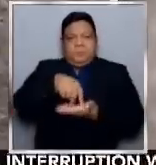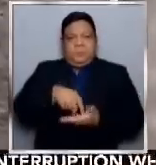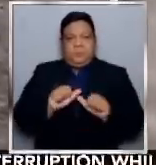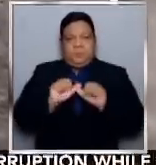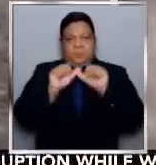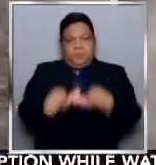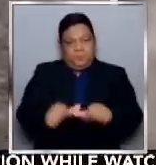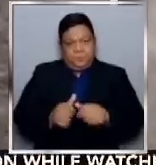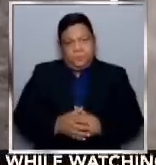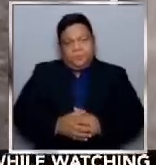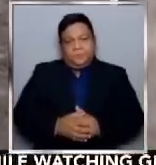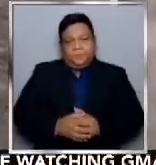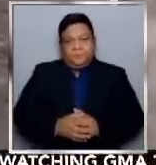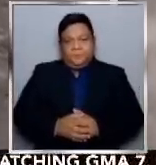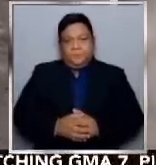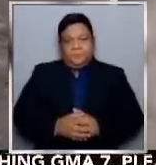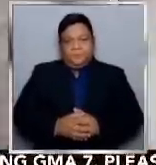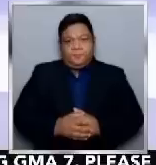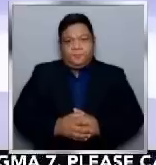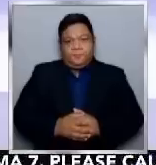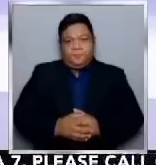Andal, Nakatutok, 24 Oras.